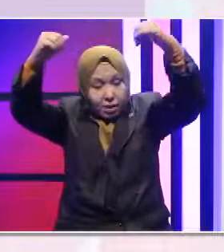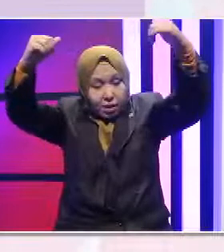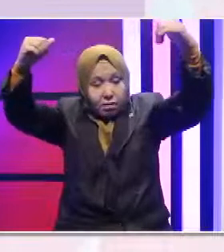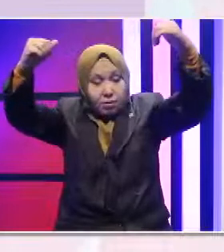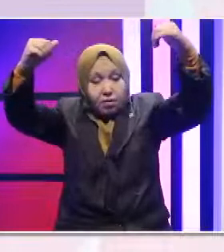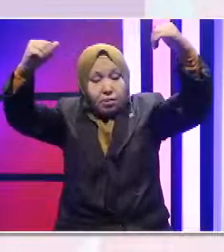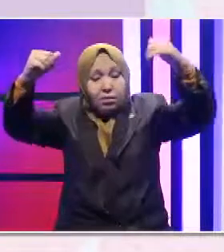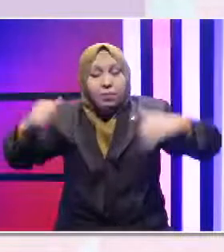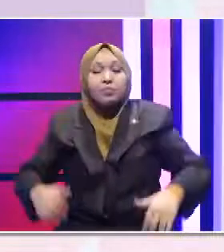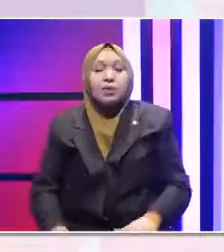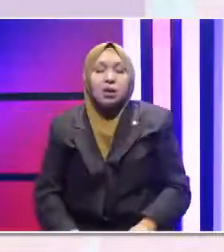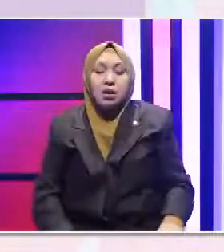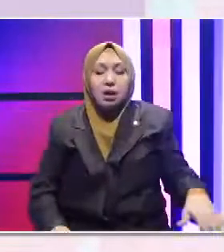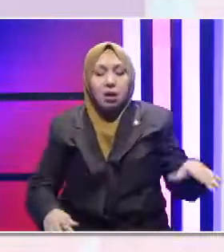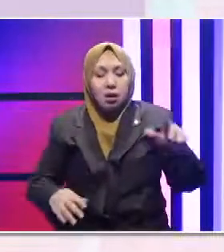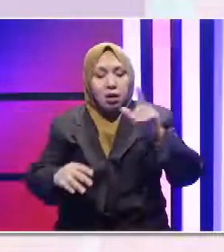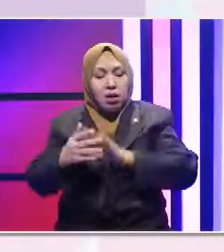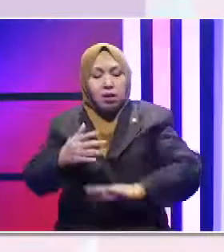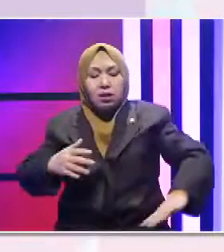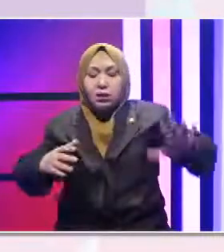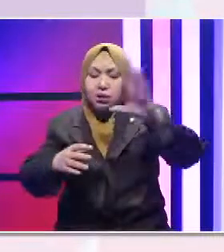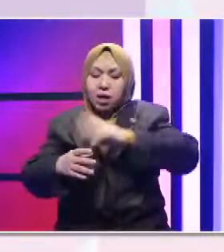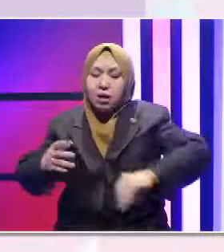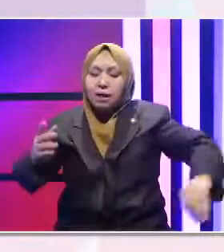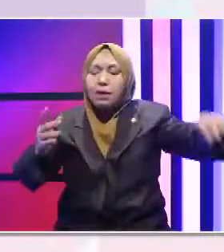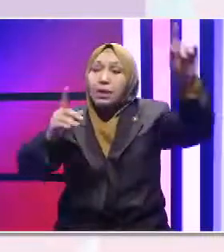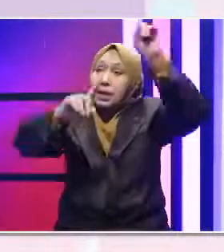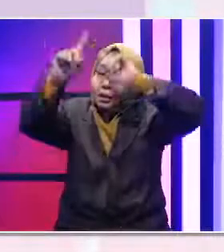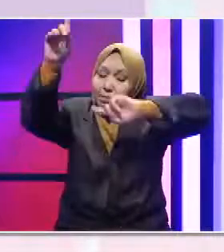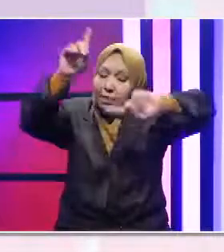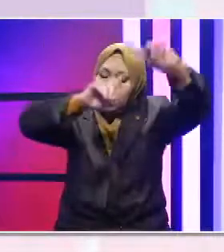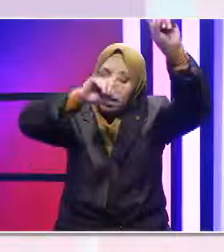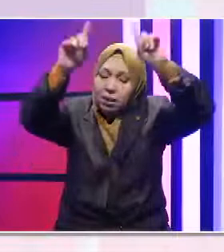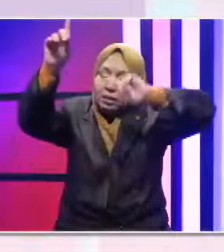fatarat wa idzal kawakibu